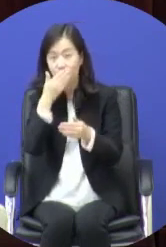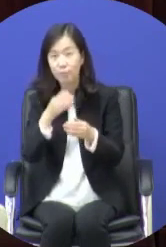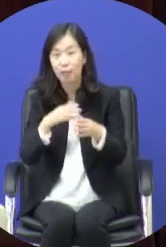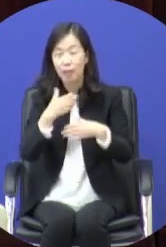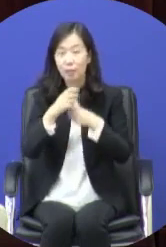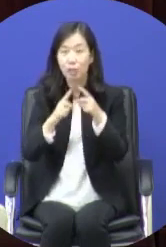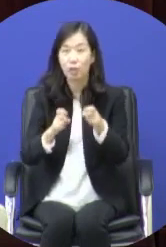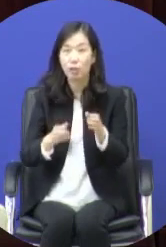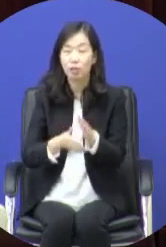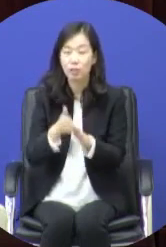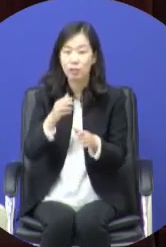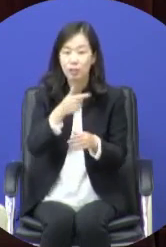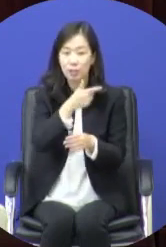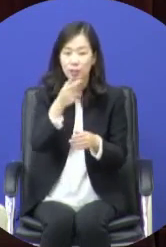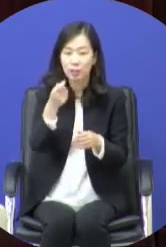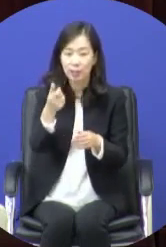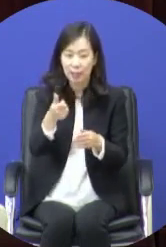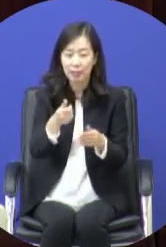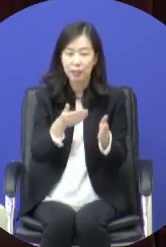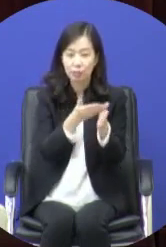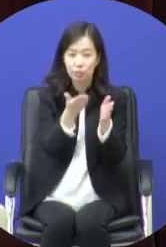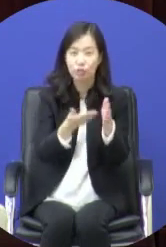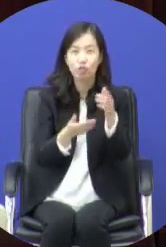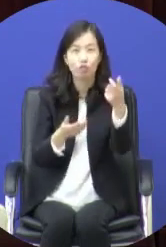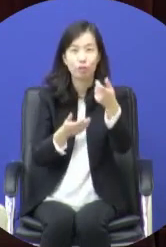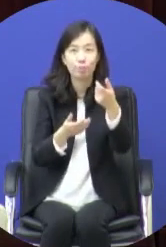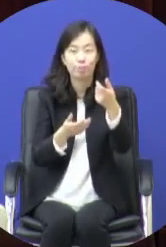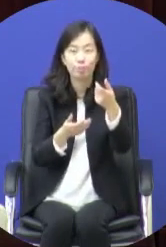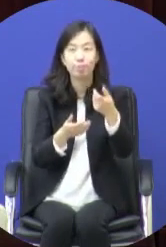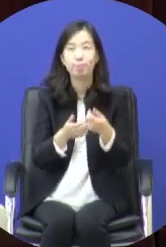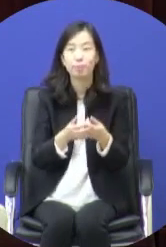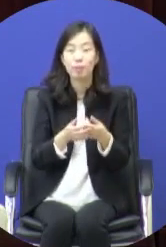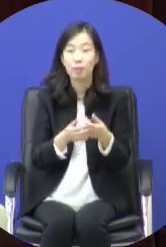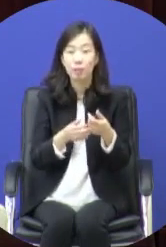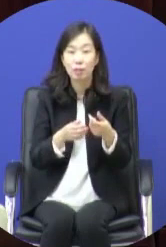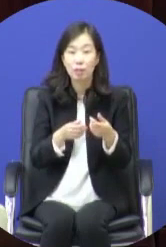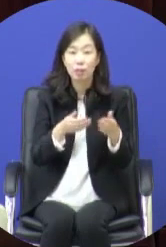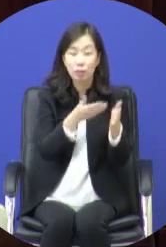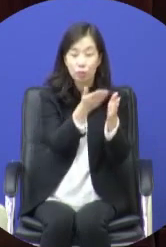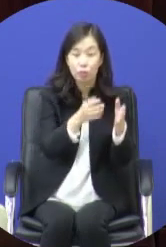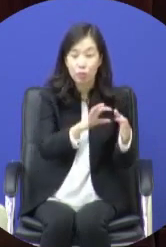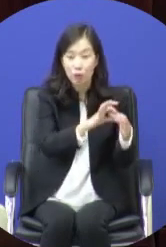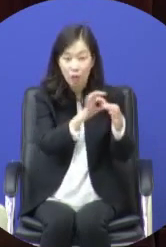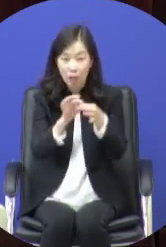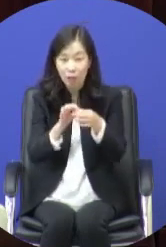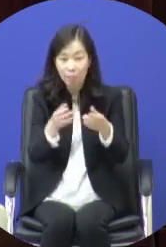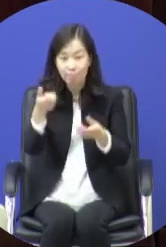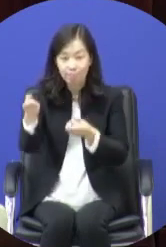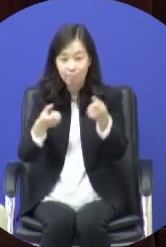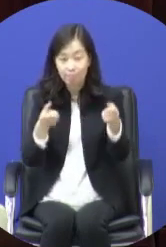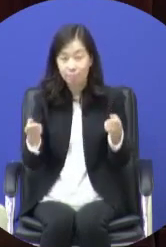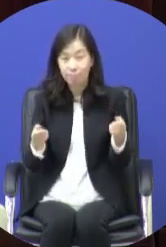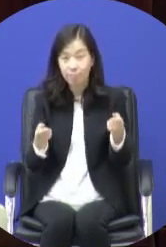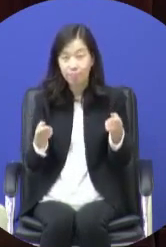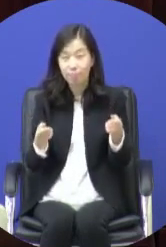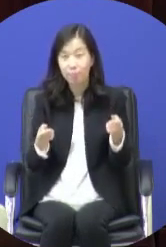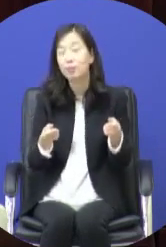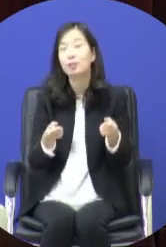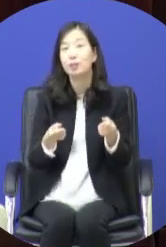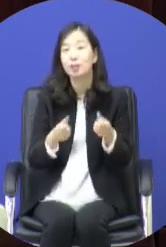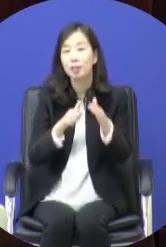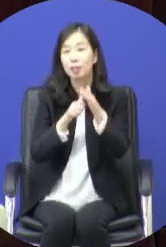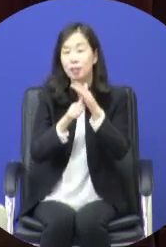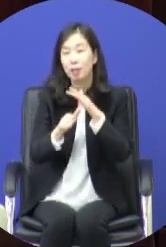안성시에는 크고 작은 호수가 60여 개인데 이 호수를 연계하거나 따로따로 엮어